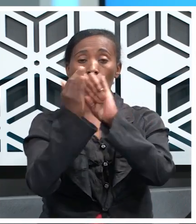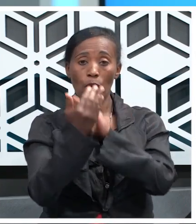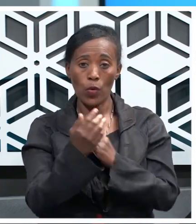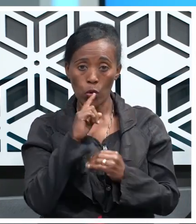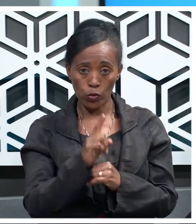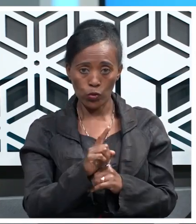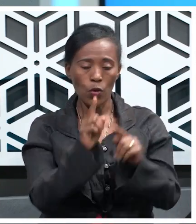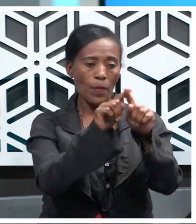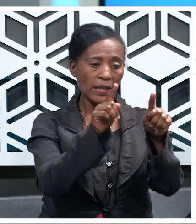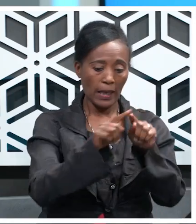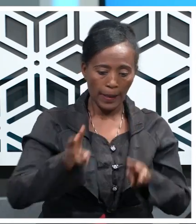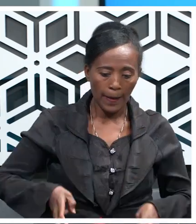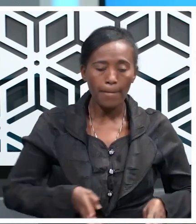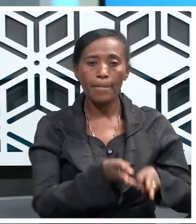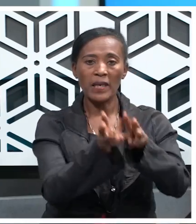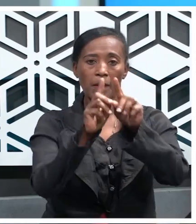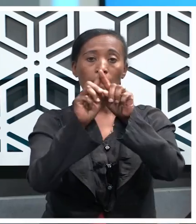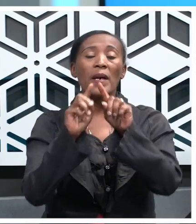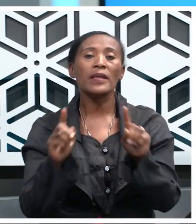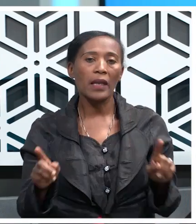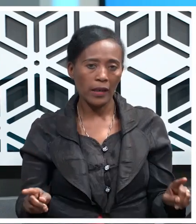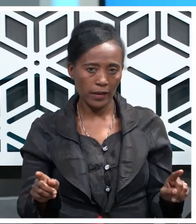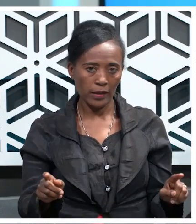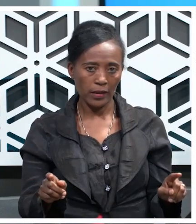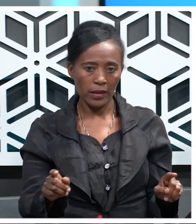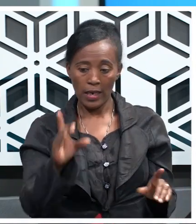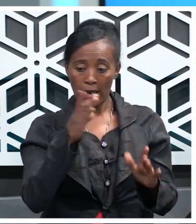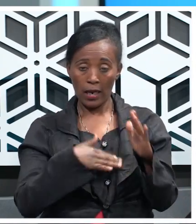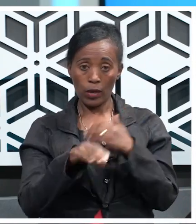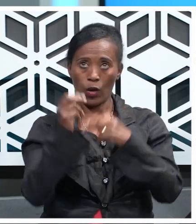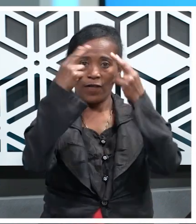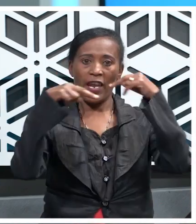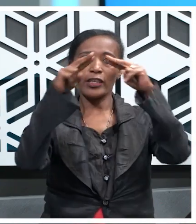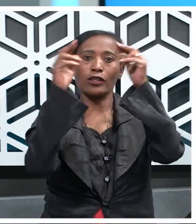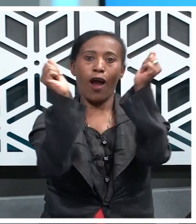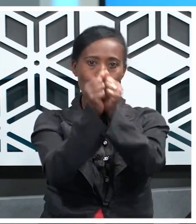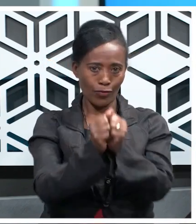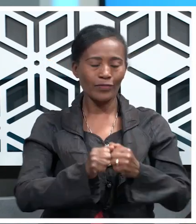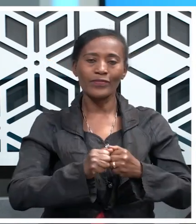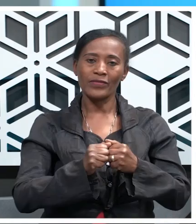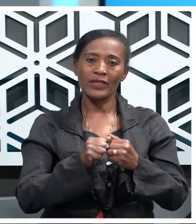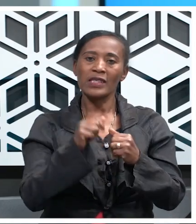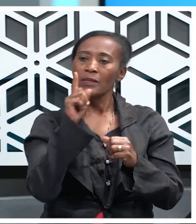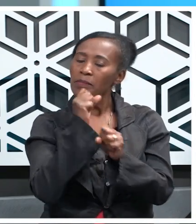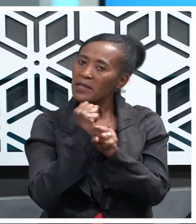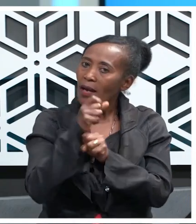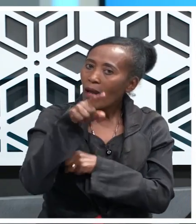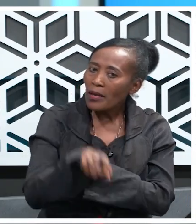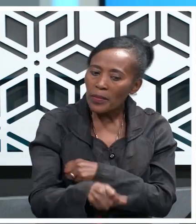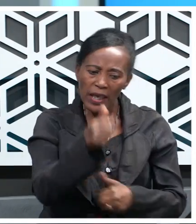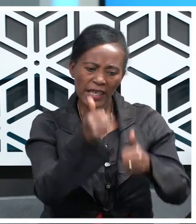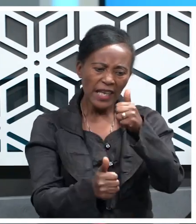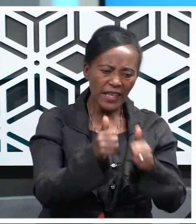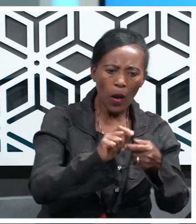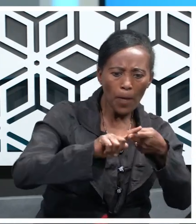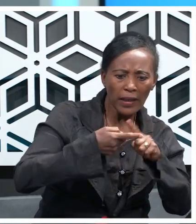አስፈላጊ በመሆኑ በተለያየ መንገድ በተለይ ከአካል ጉዳተኞች ፌዴሬሽን ጋር በመሆን ምን ስራ መስራት